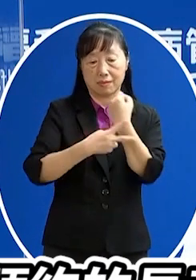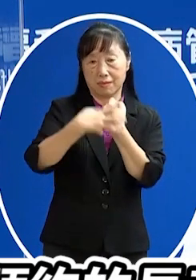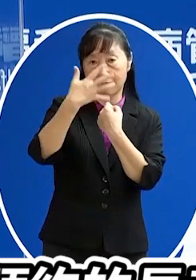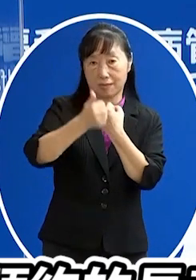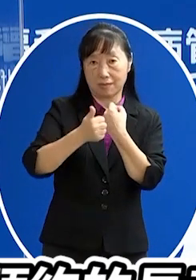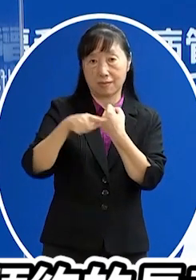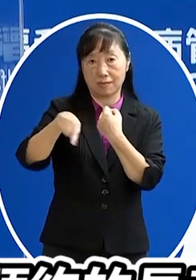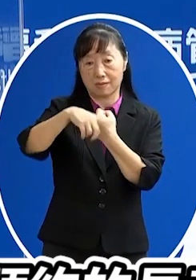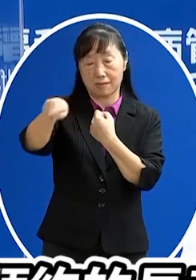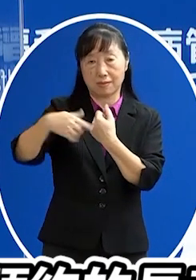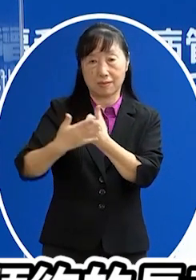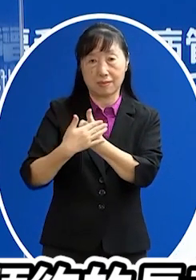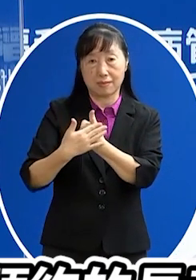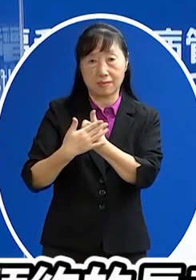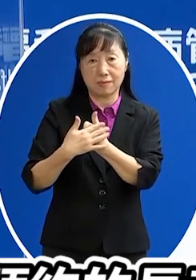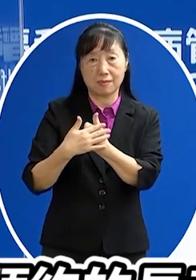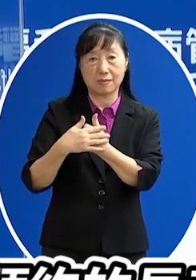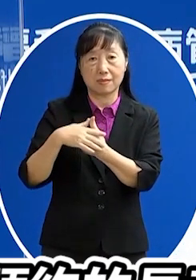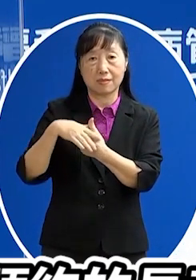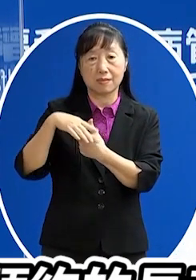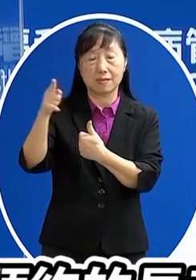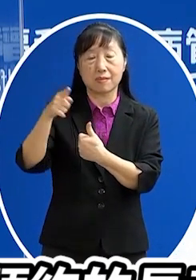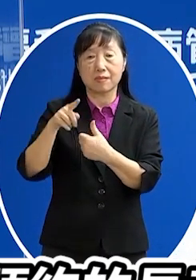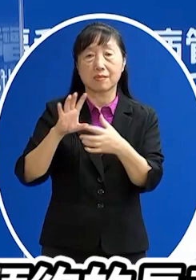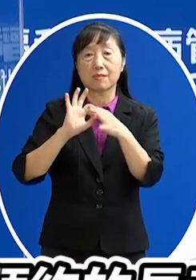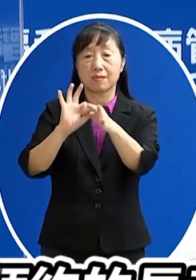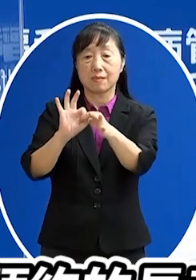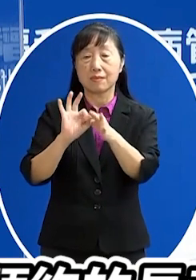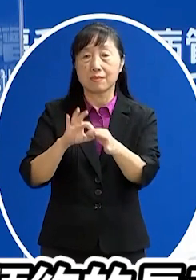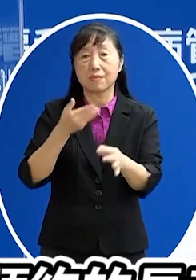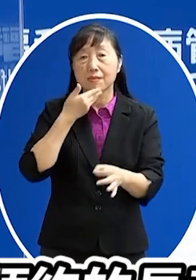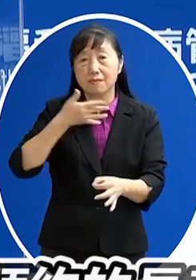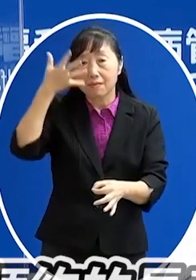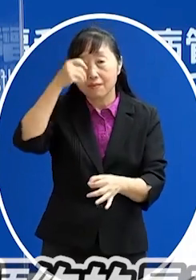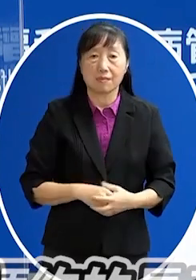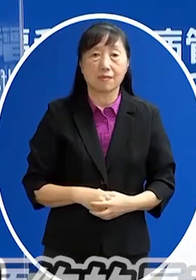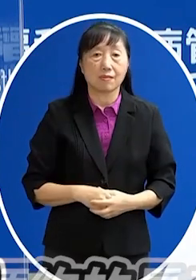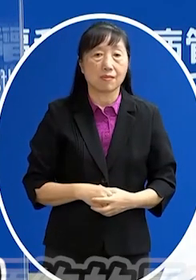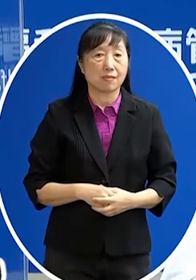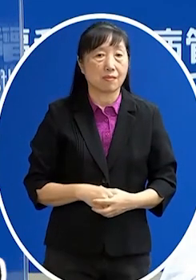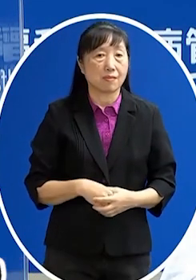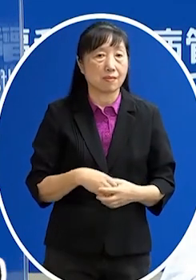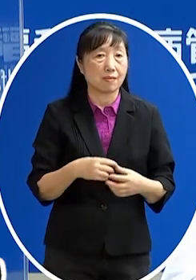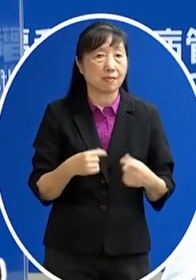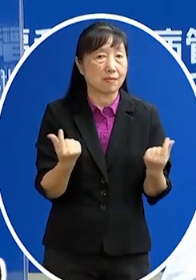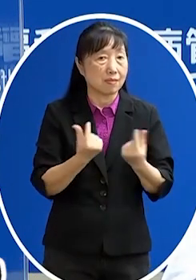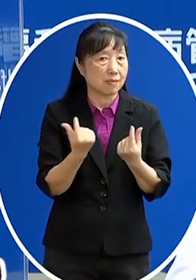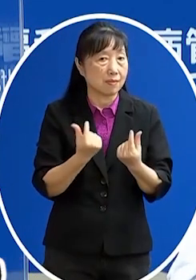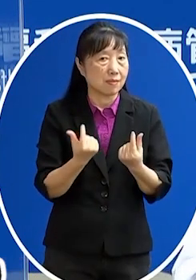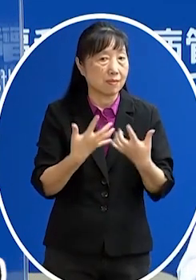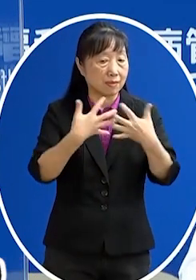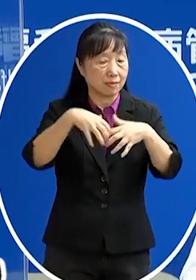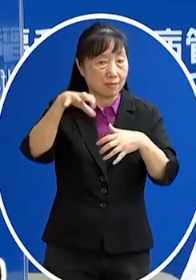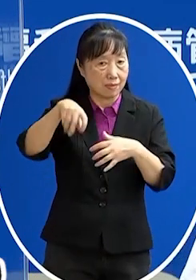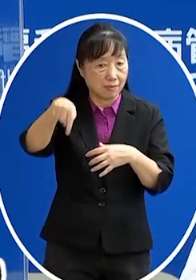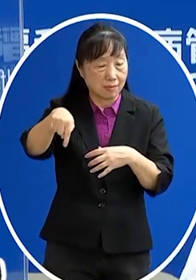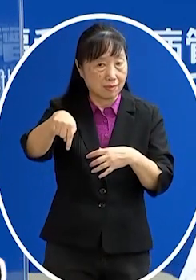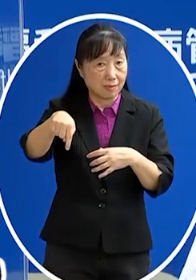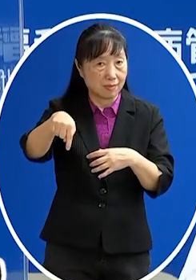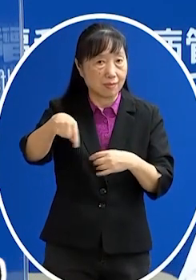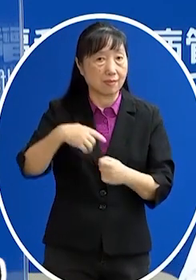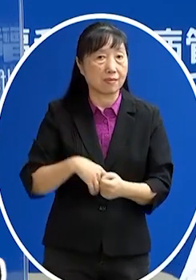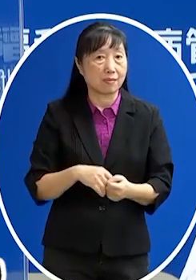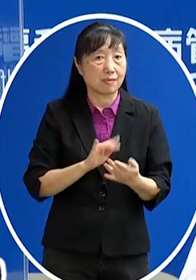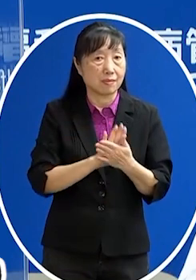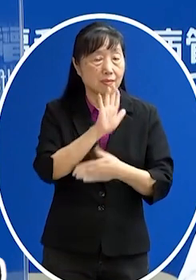登记或预约的长者及需要集体安排接种之对象，如机构对象接种。